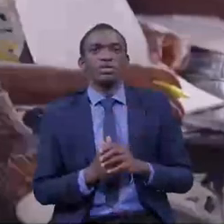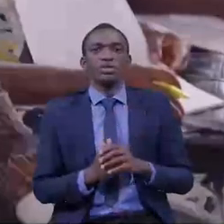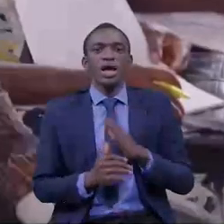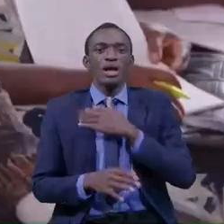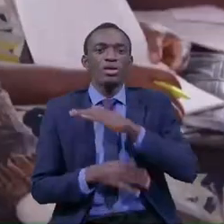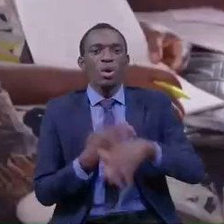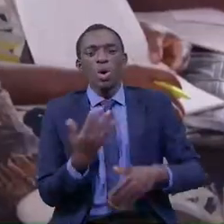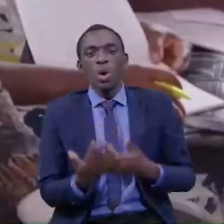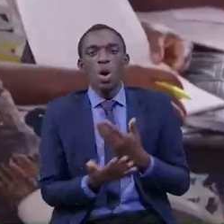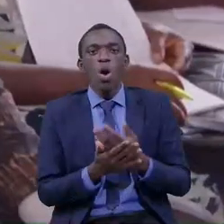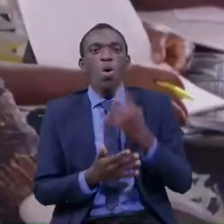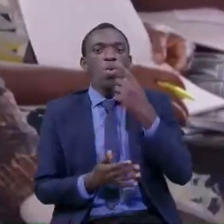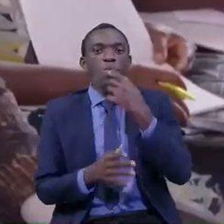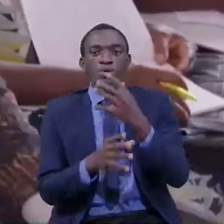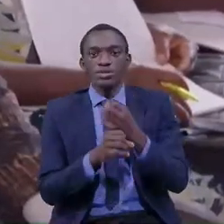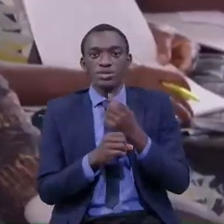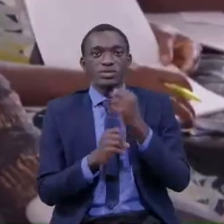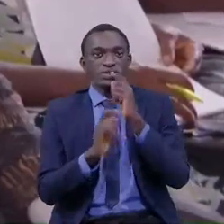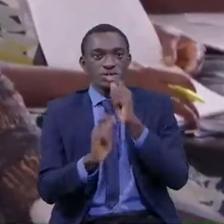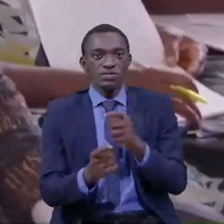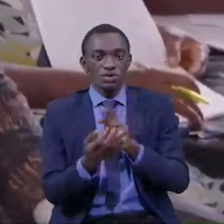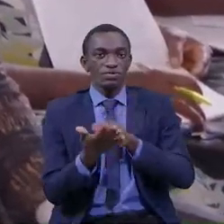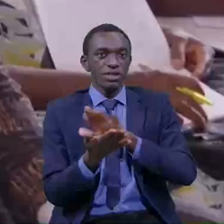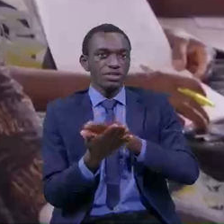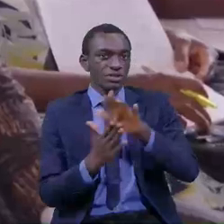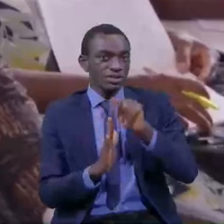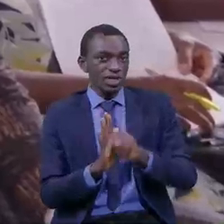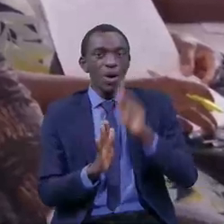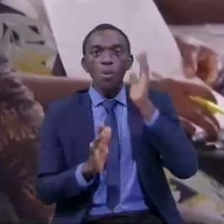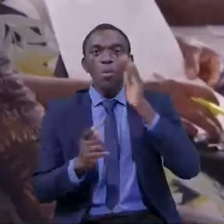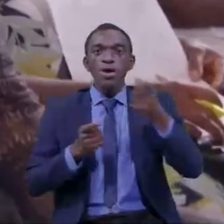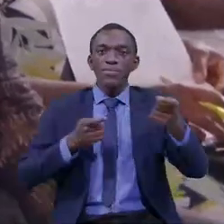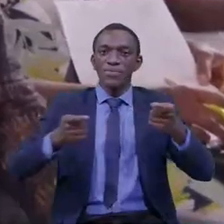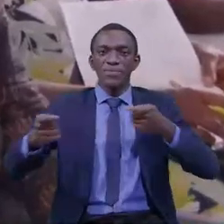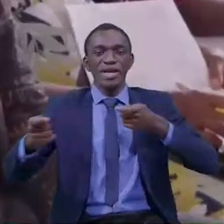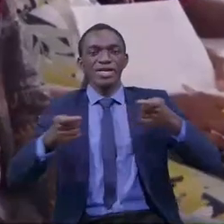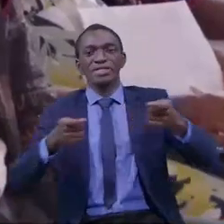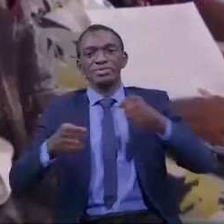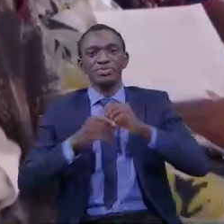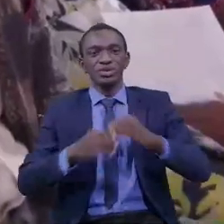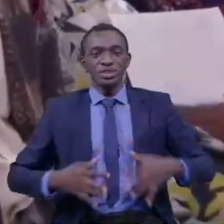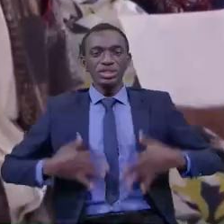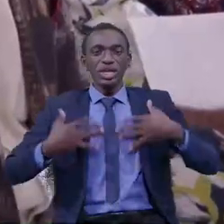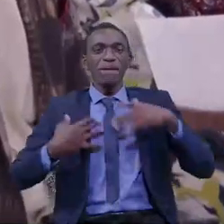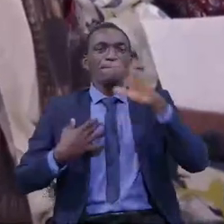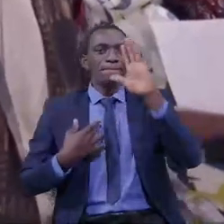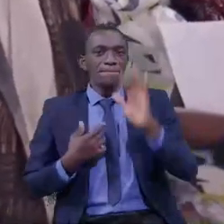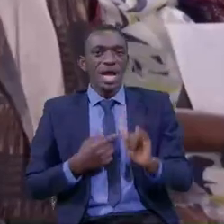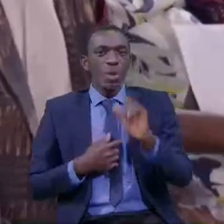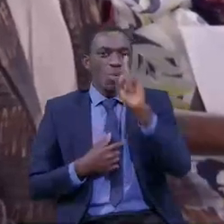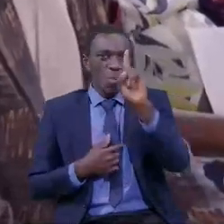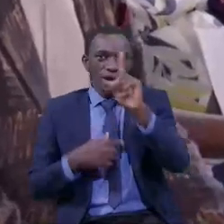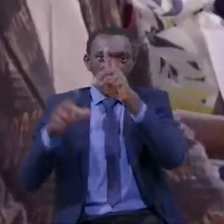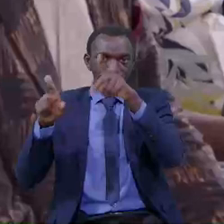qui reçoivent le don de la justice régneront dans la vie par un seul homme,